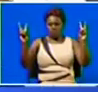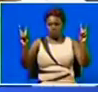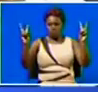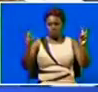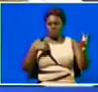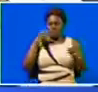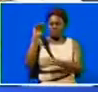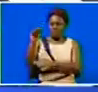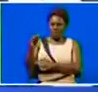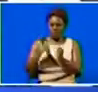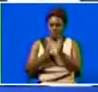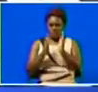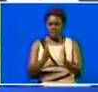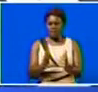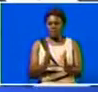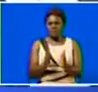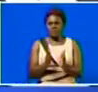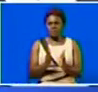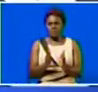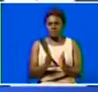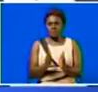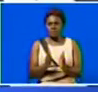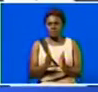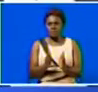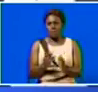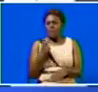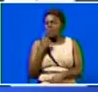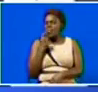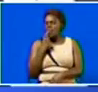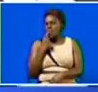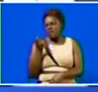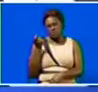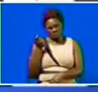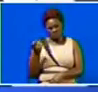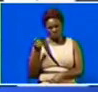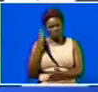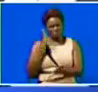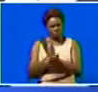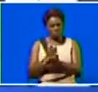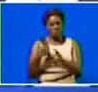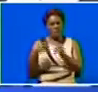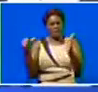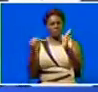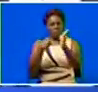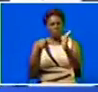Nataka niombe viongozi, ulimi ni kiumbe kidogo, matatizo yake ni